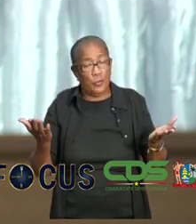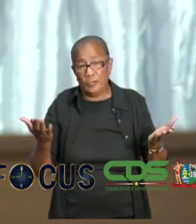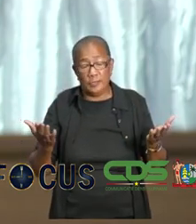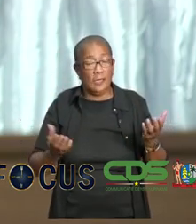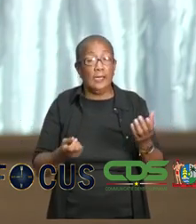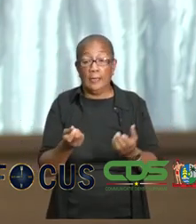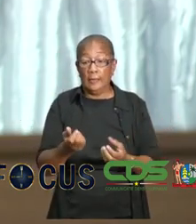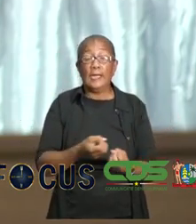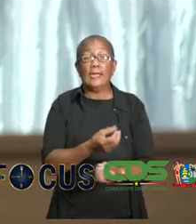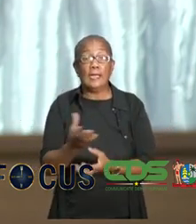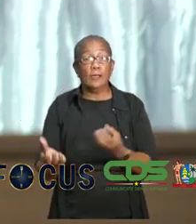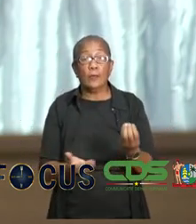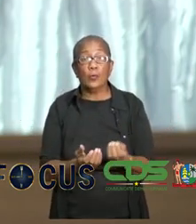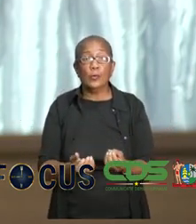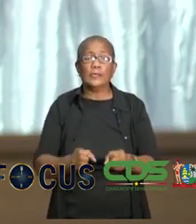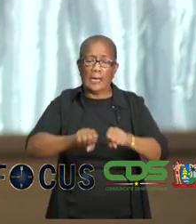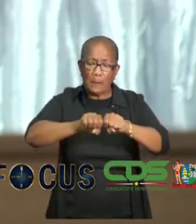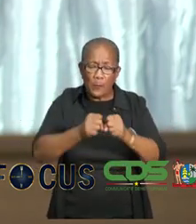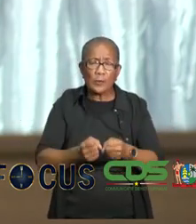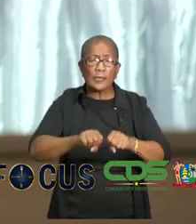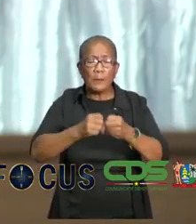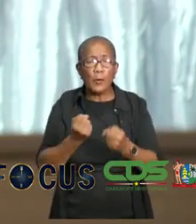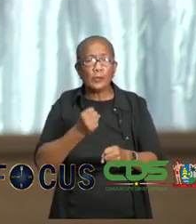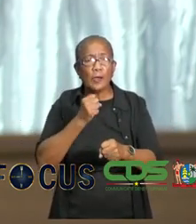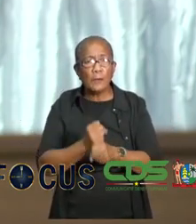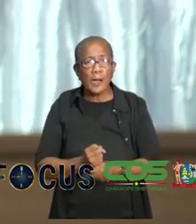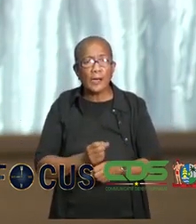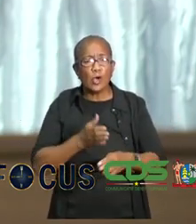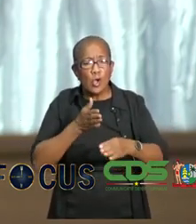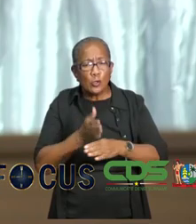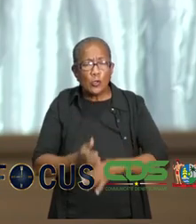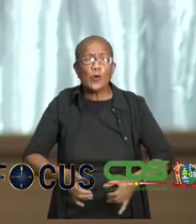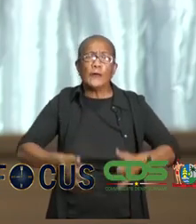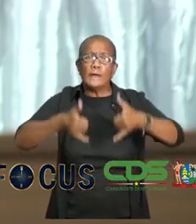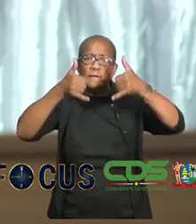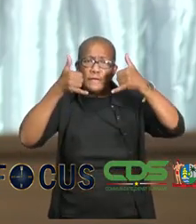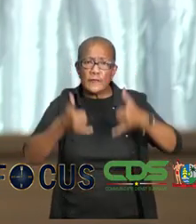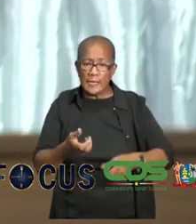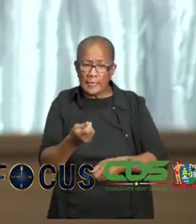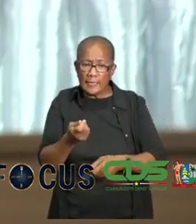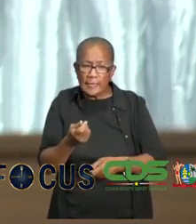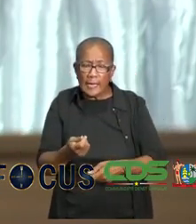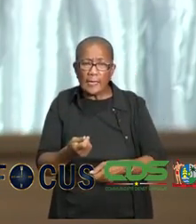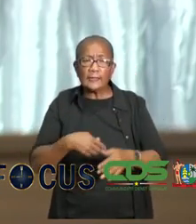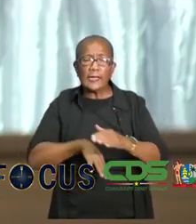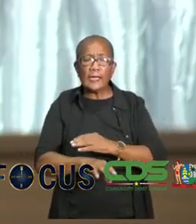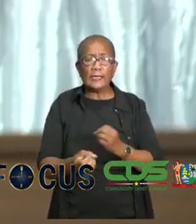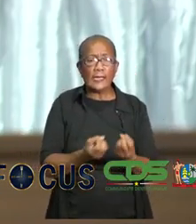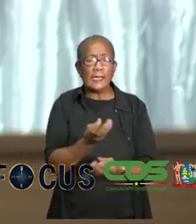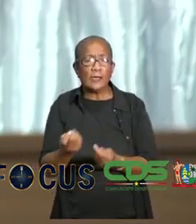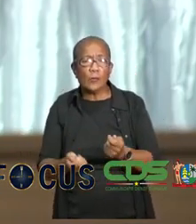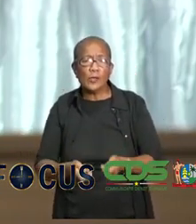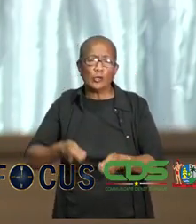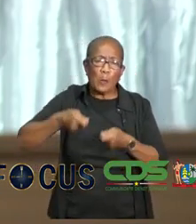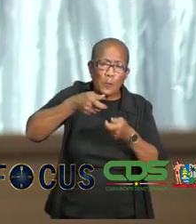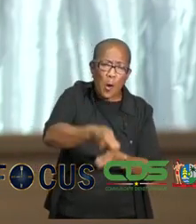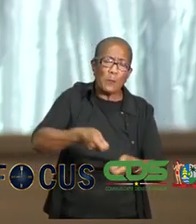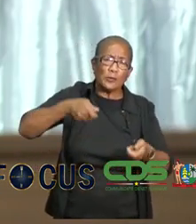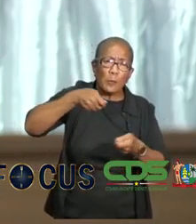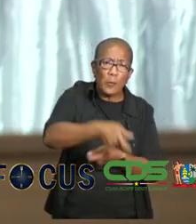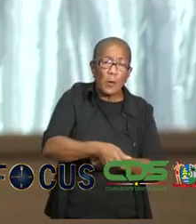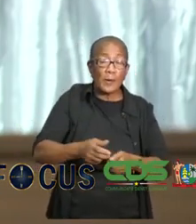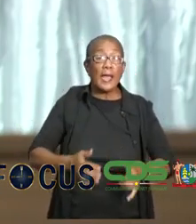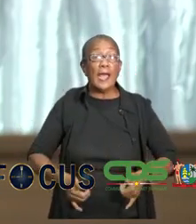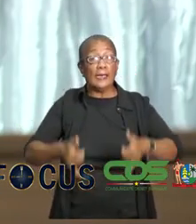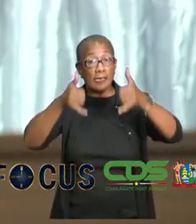economie kapot gemaakt door veel geld in die economie te pompen. En als je veel geld in de economie